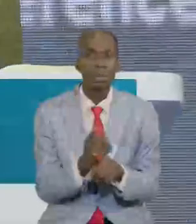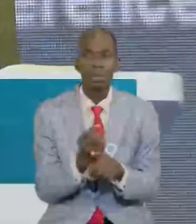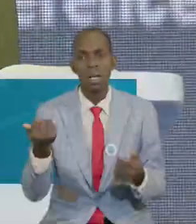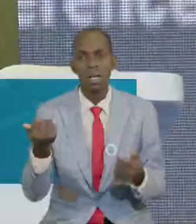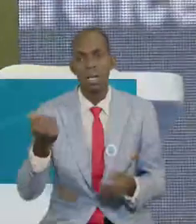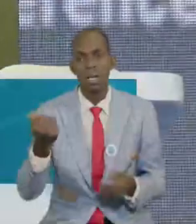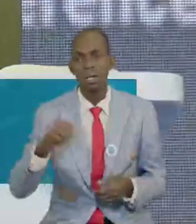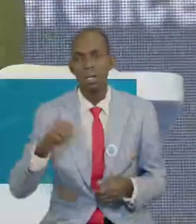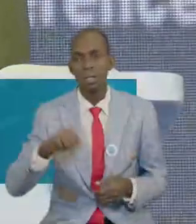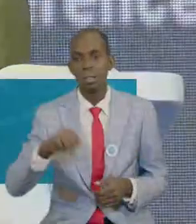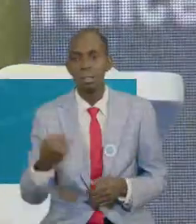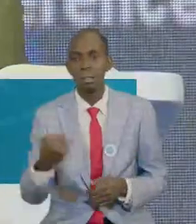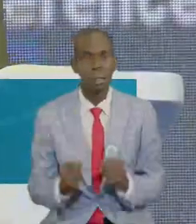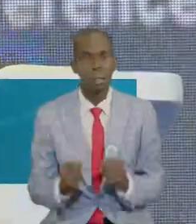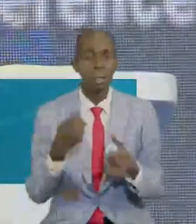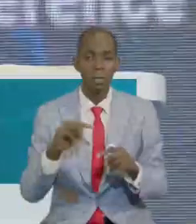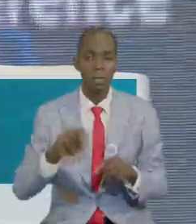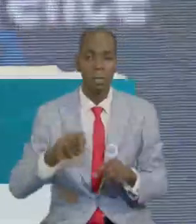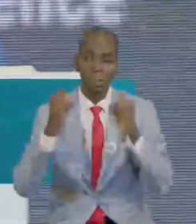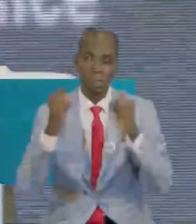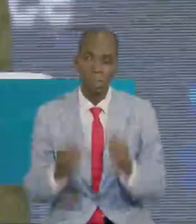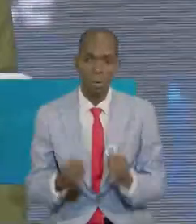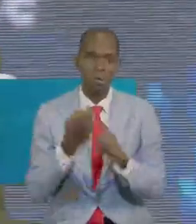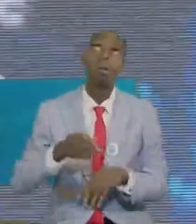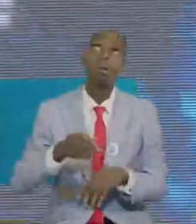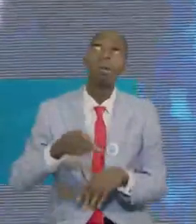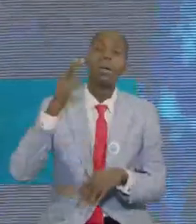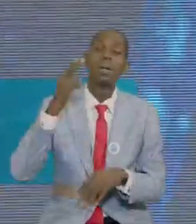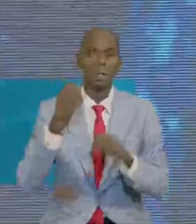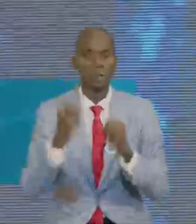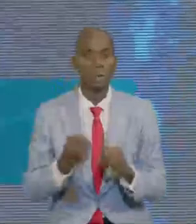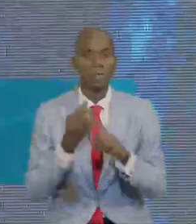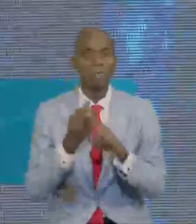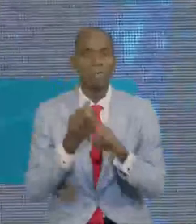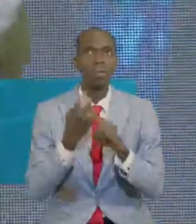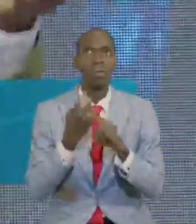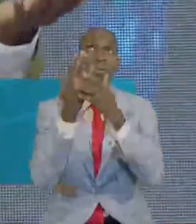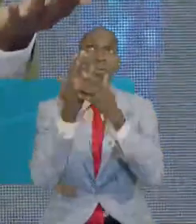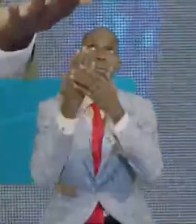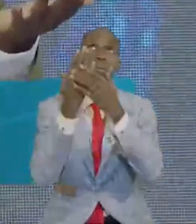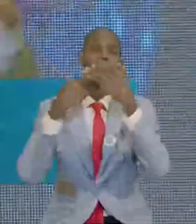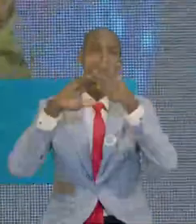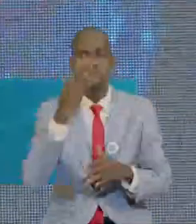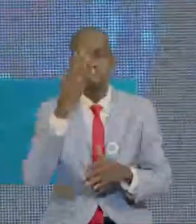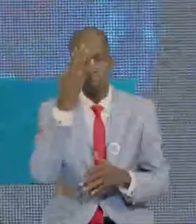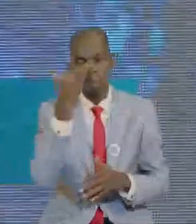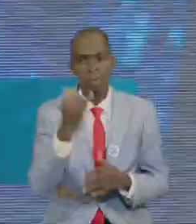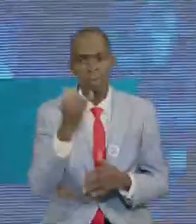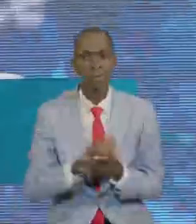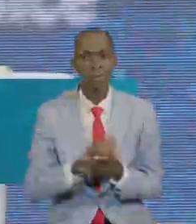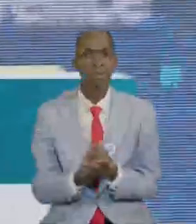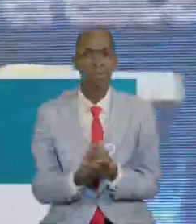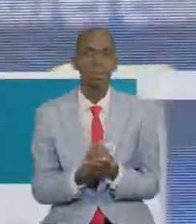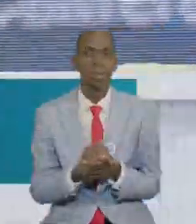une puissance ordinaire. La puissance d'en haut. Power from heaven. La puissance du ciel. Why? Pourquoi? Every